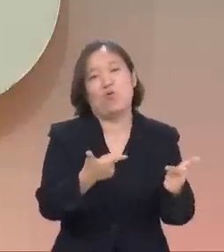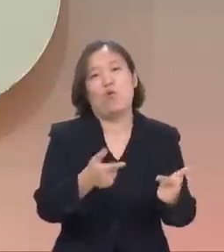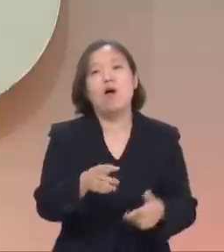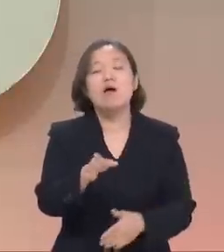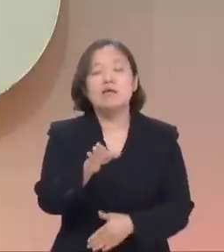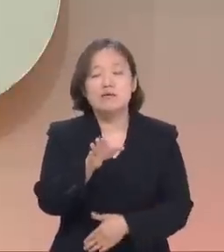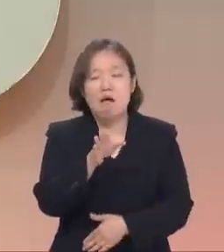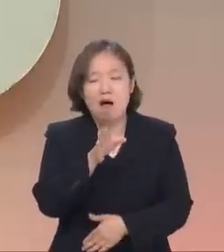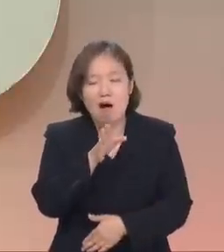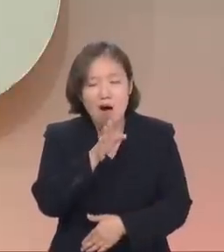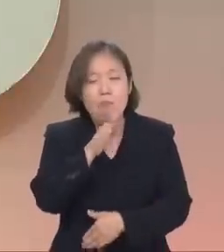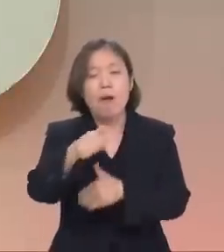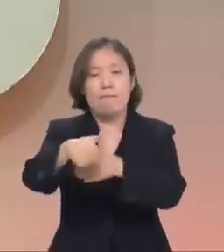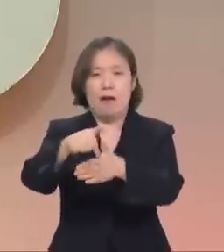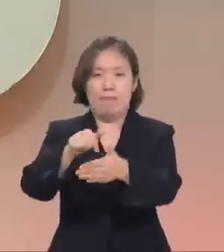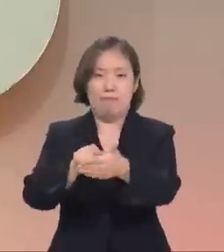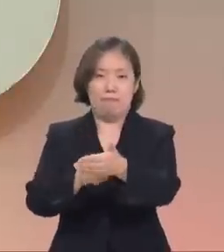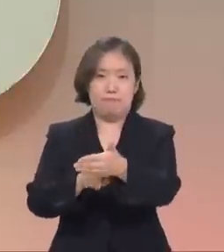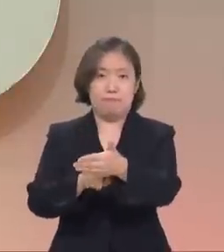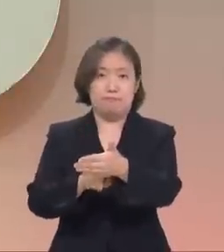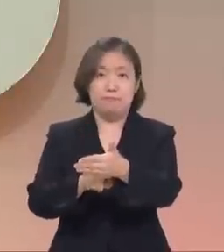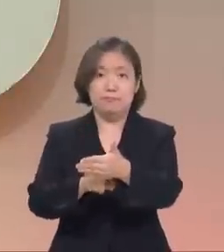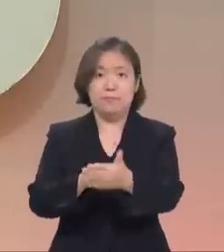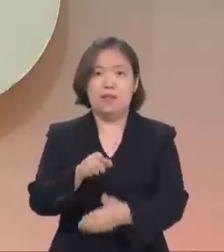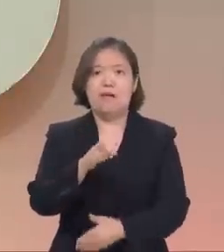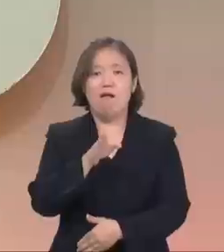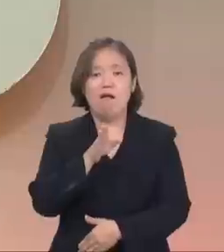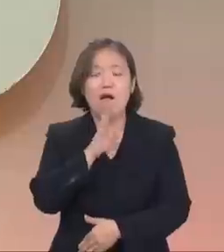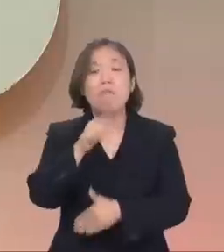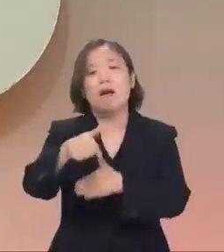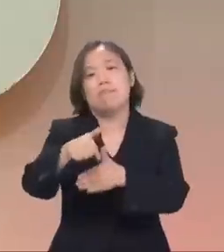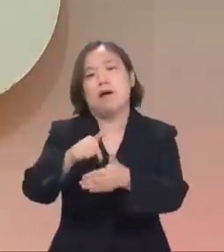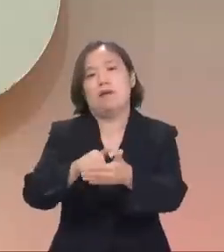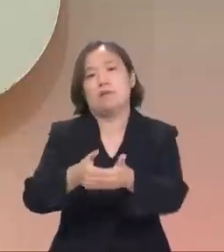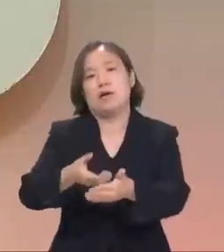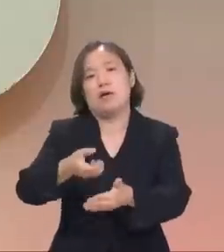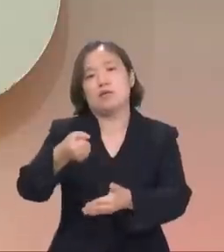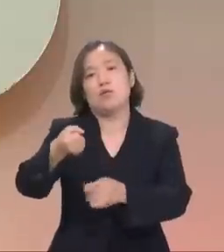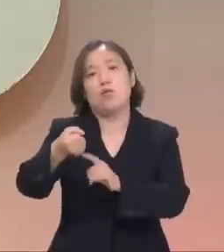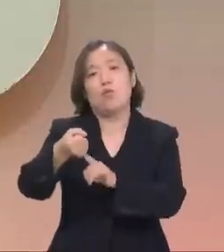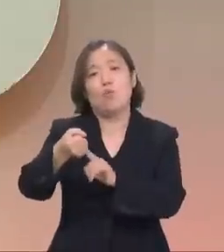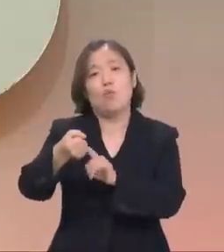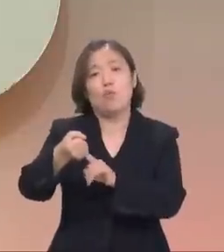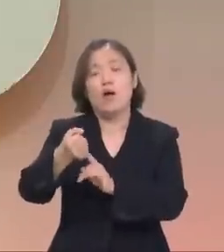진정으로 진실한 마음으로 그 가족들을